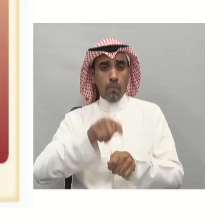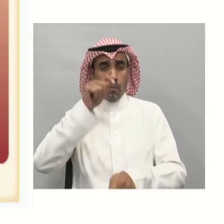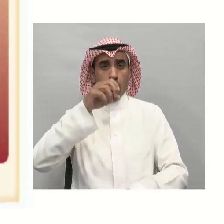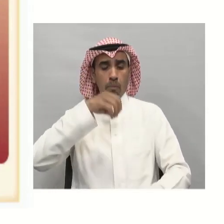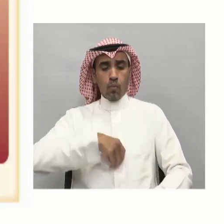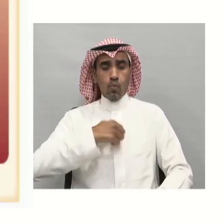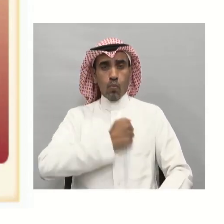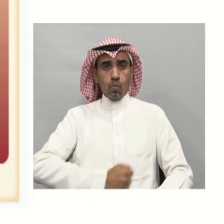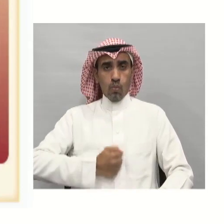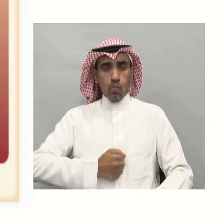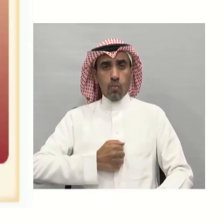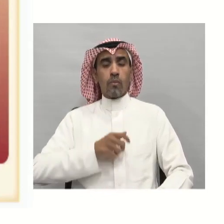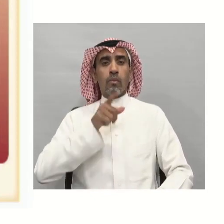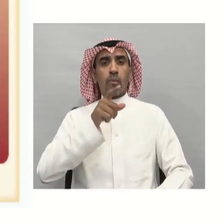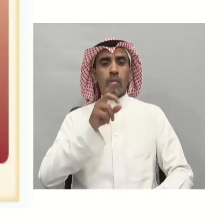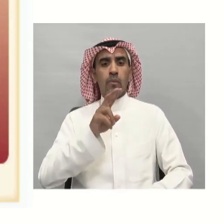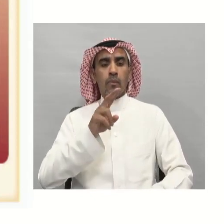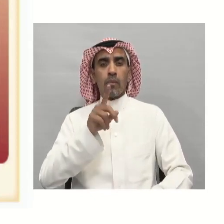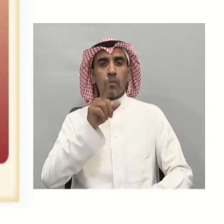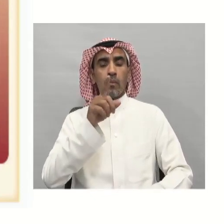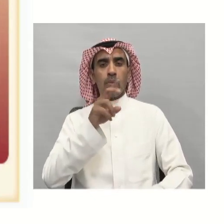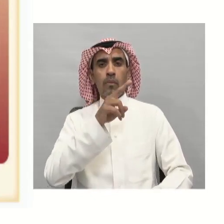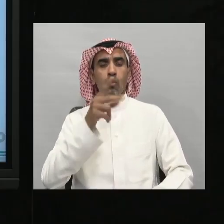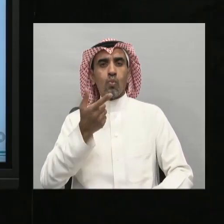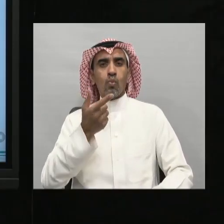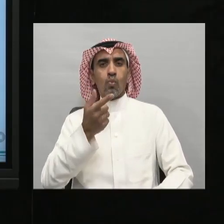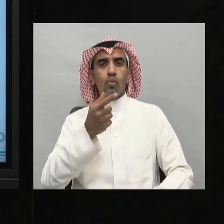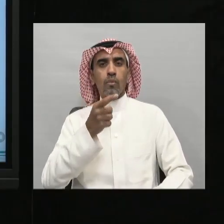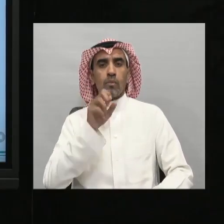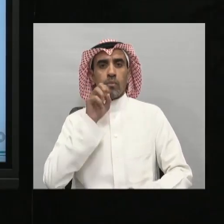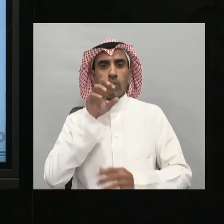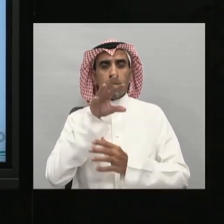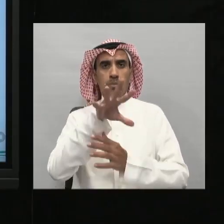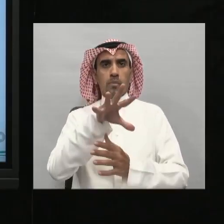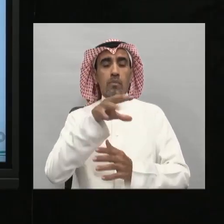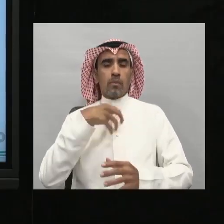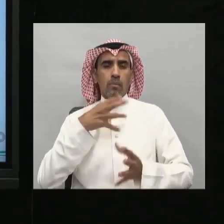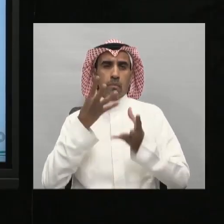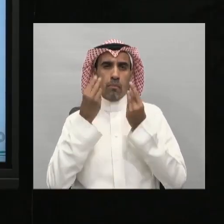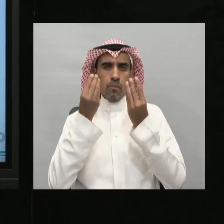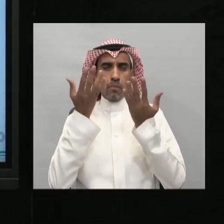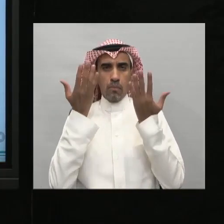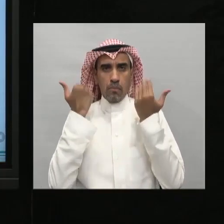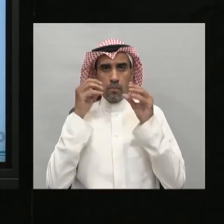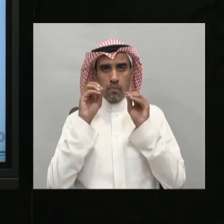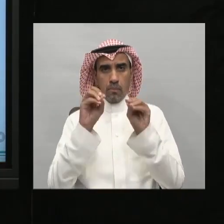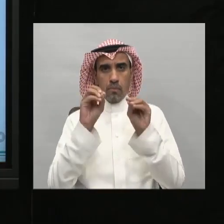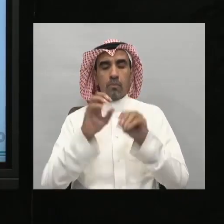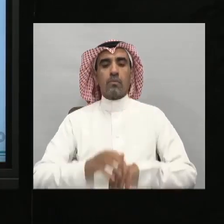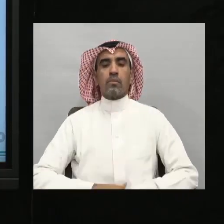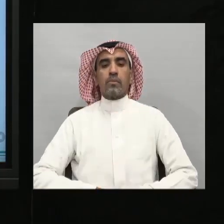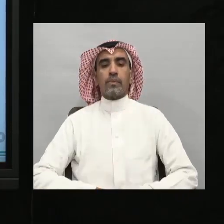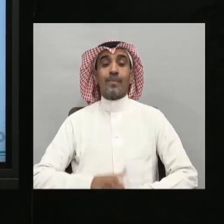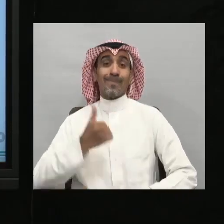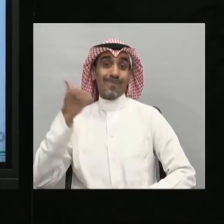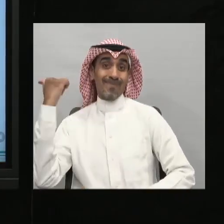معويات من حيث نوع التناظر، يكون نوع التناظر ماذا؟ شعاعي، وتعرفنا عليه سابقا في الدروس الماضية.